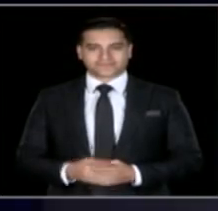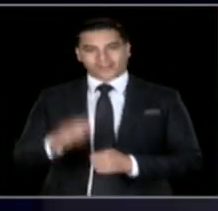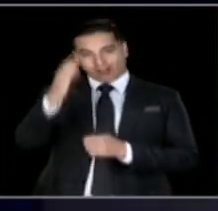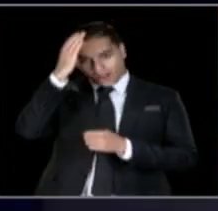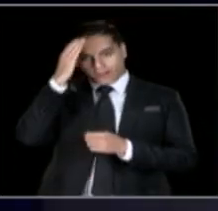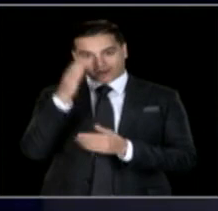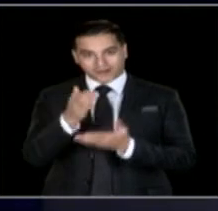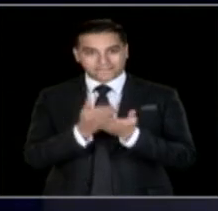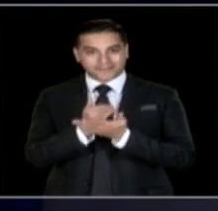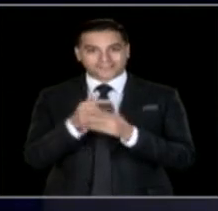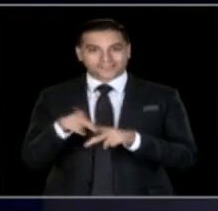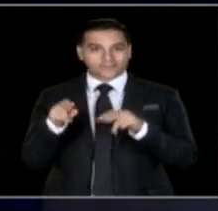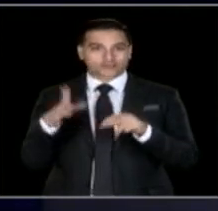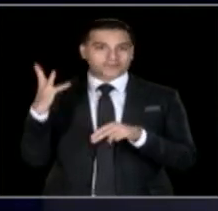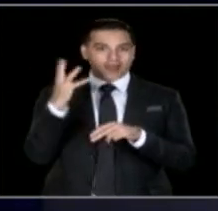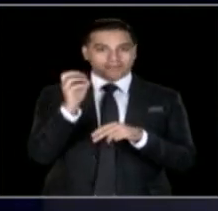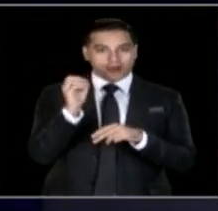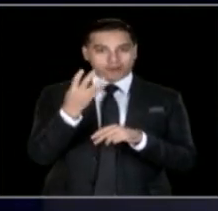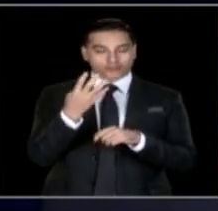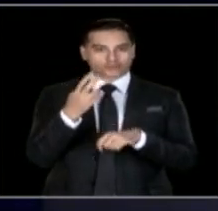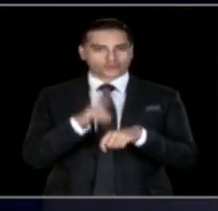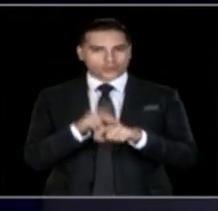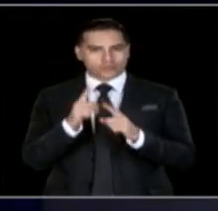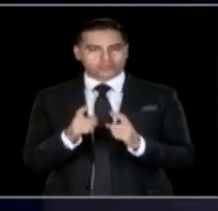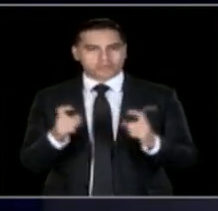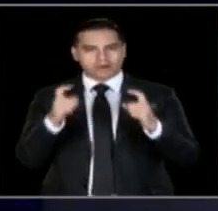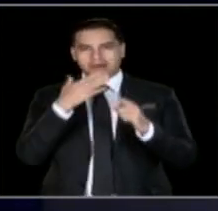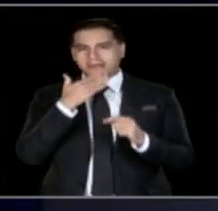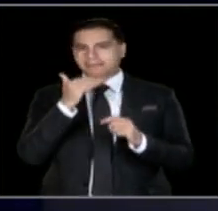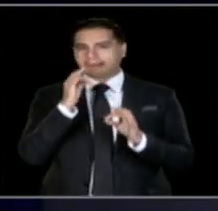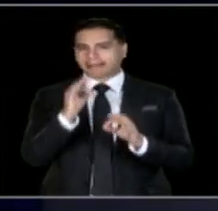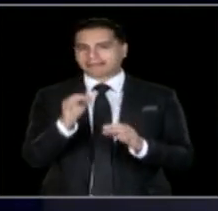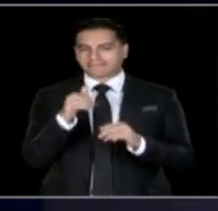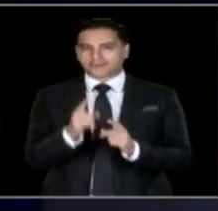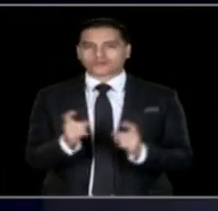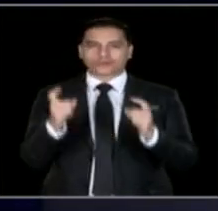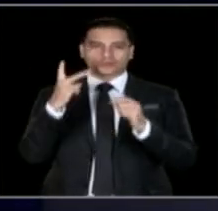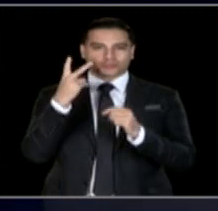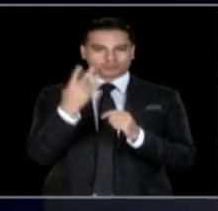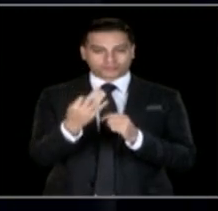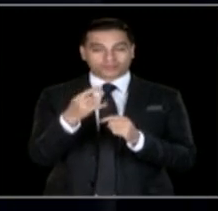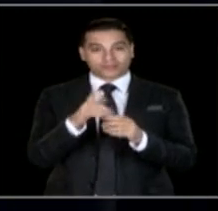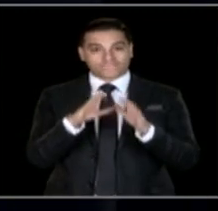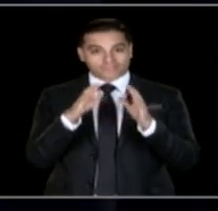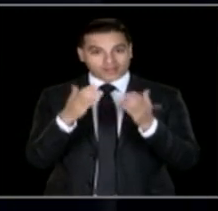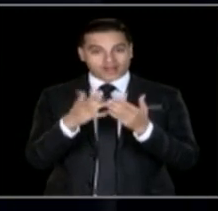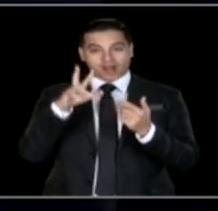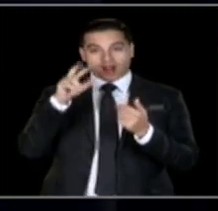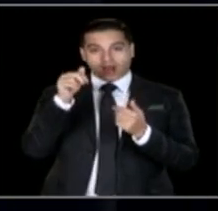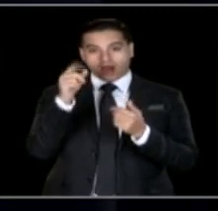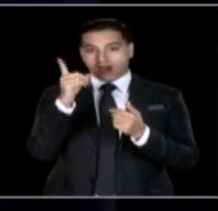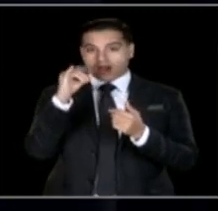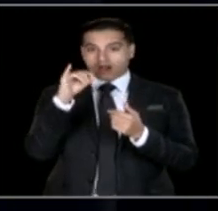العباقرة مدارس الموسم 14 ومباراة جميلة في دور ال 32 وفريق الأرمن